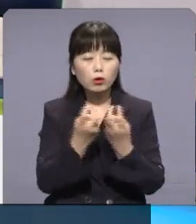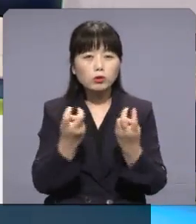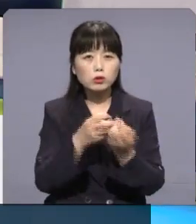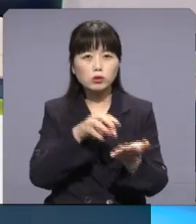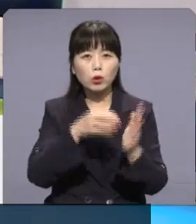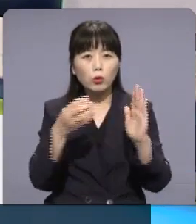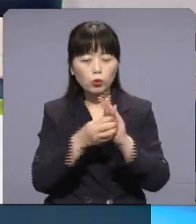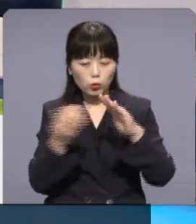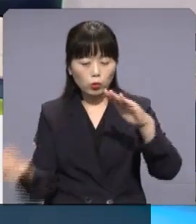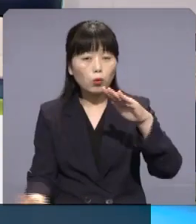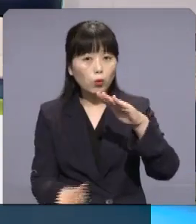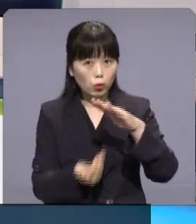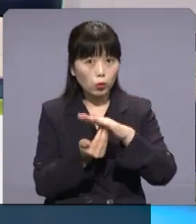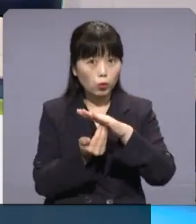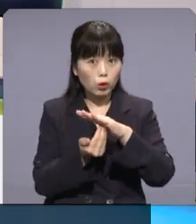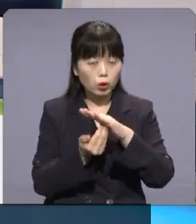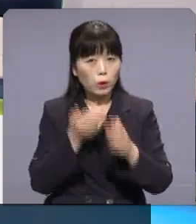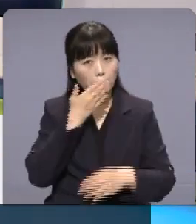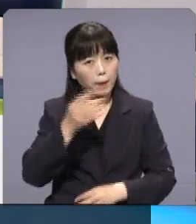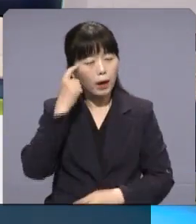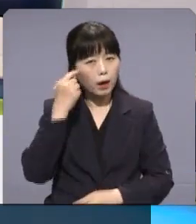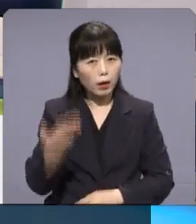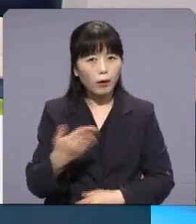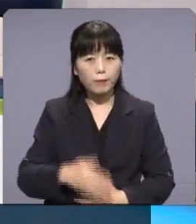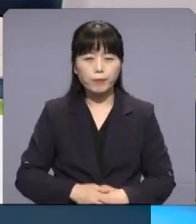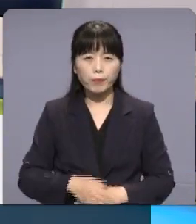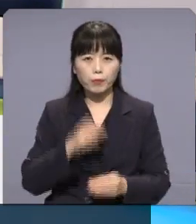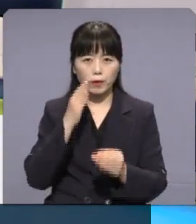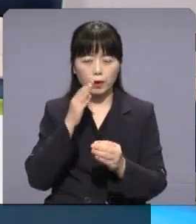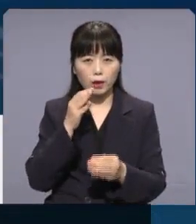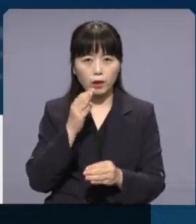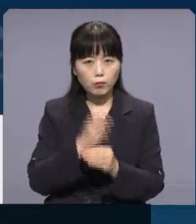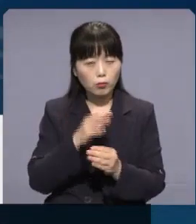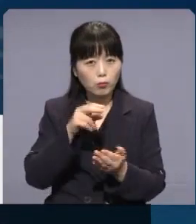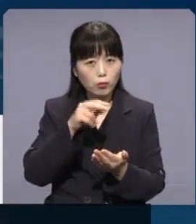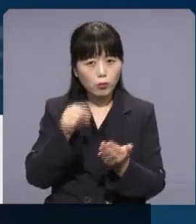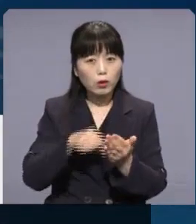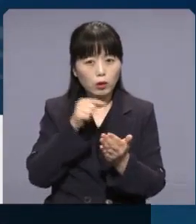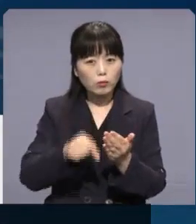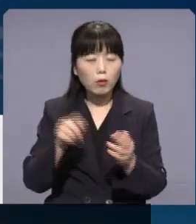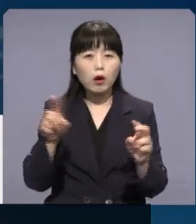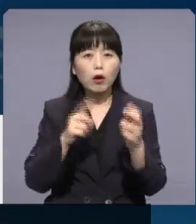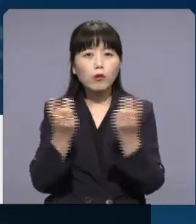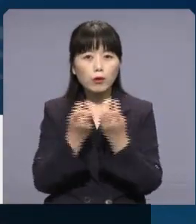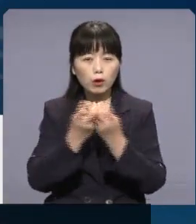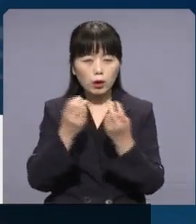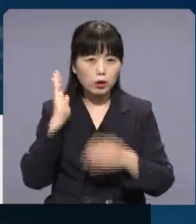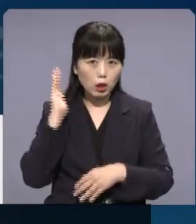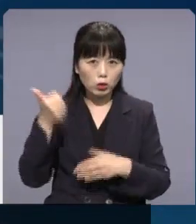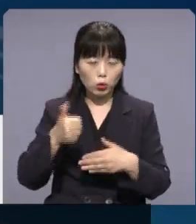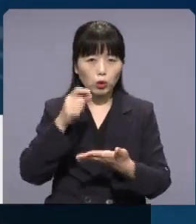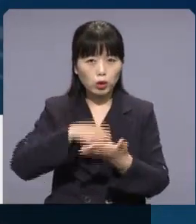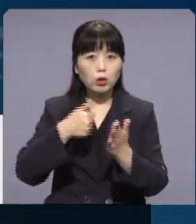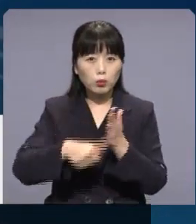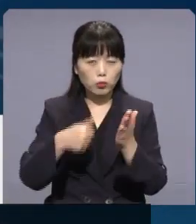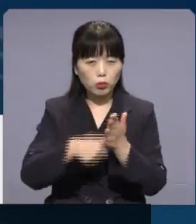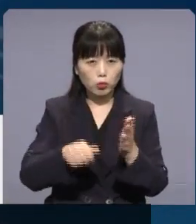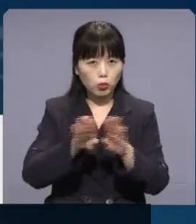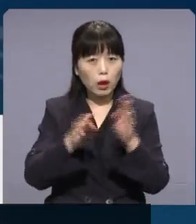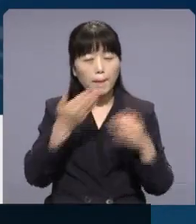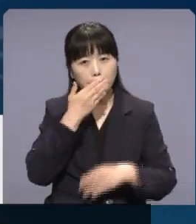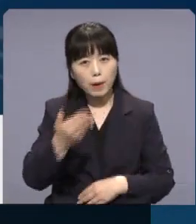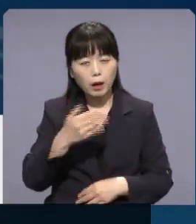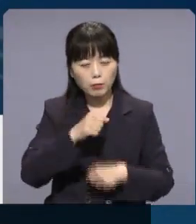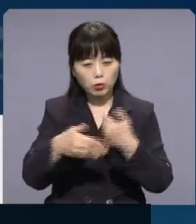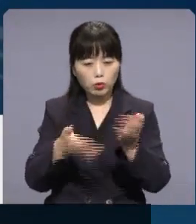공개 수위가 결정이 될까요? 핵심은 대통령 지정 기록물 어떻게 공개할 것이냐 여기로 갈 수밖에 없어요. 네. 민주당에서